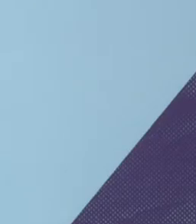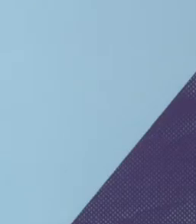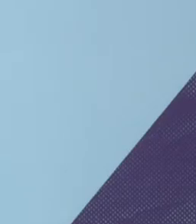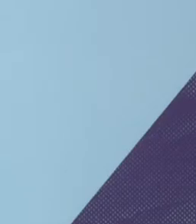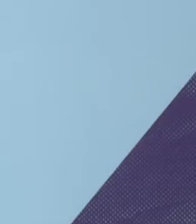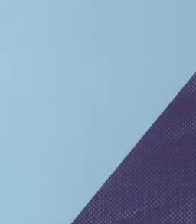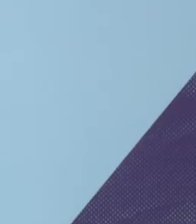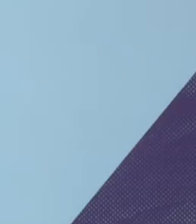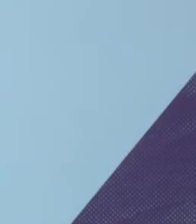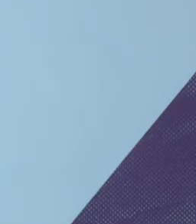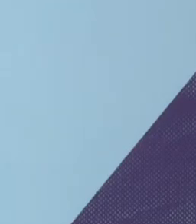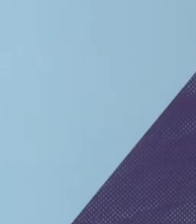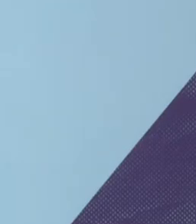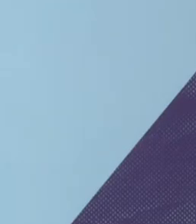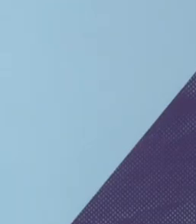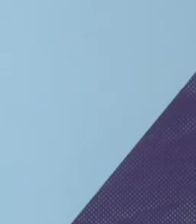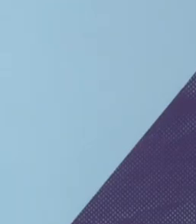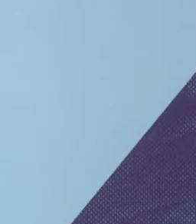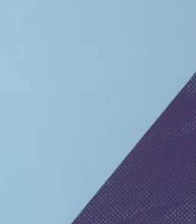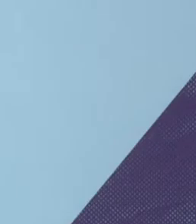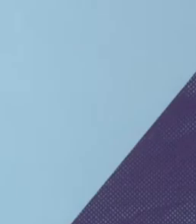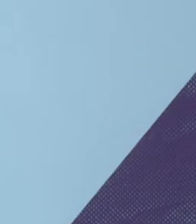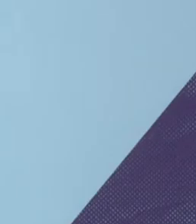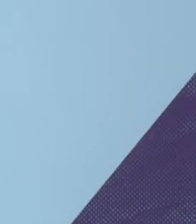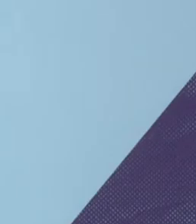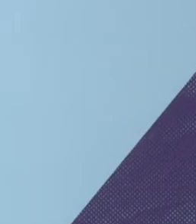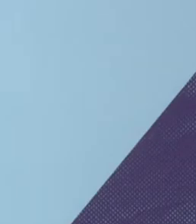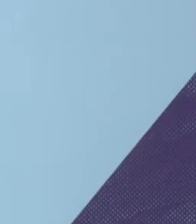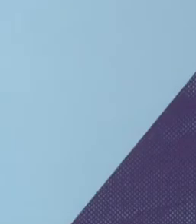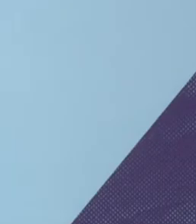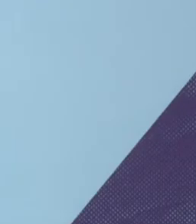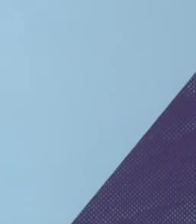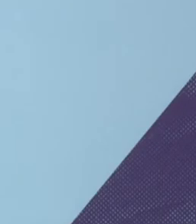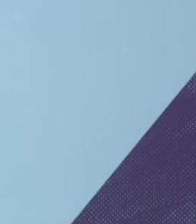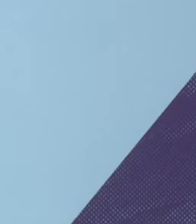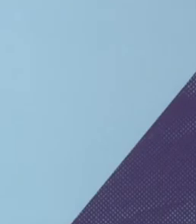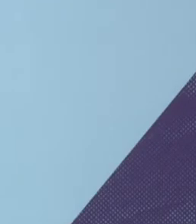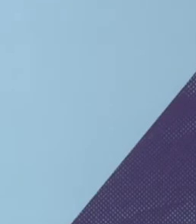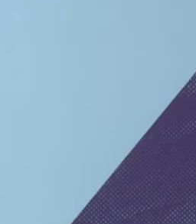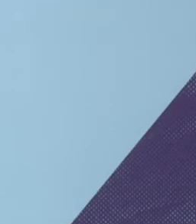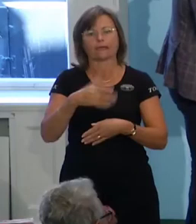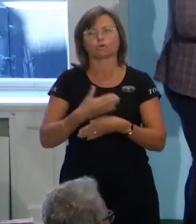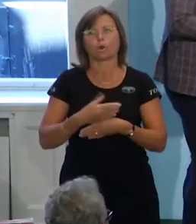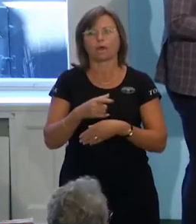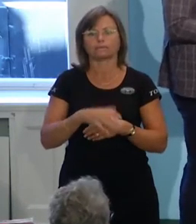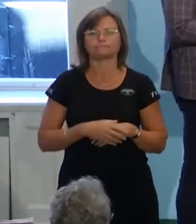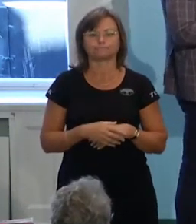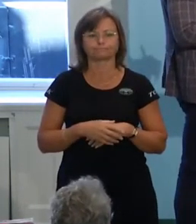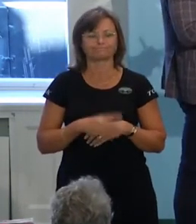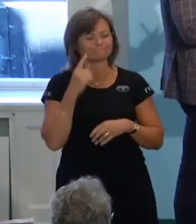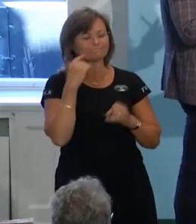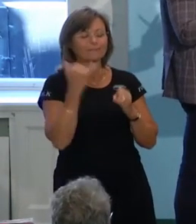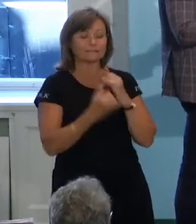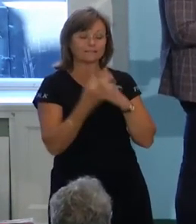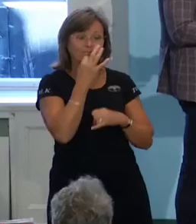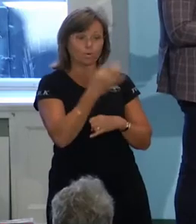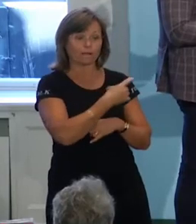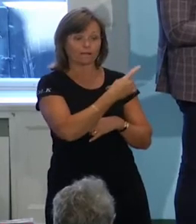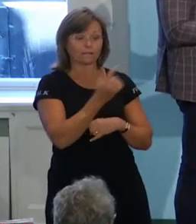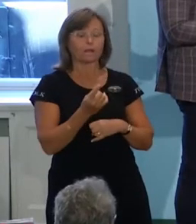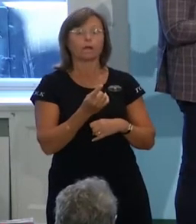då brister så skulle det vara intressant om regionen kunde gå in och ta den rollen. Mm. Jag tänkte sista fråga till er. Det här